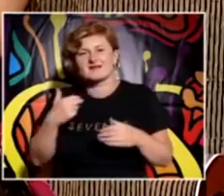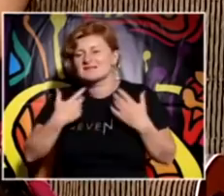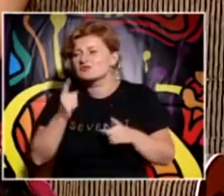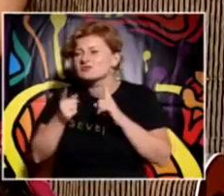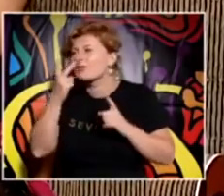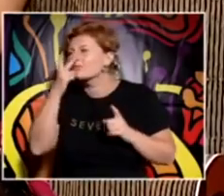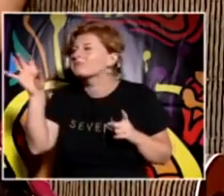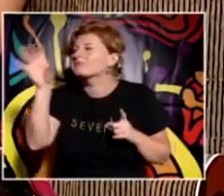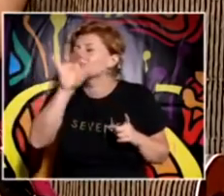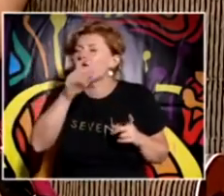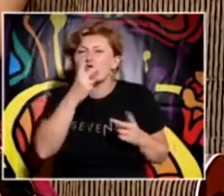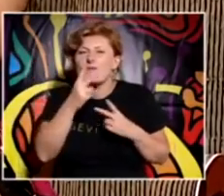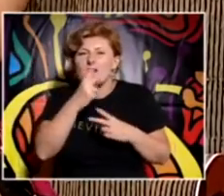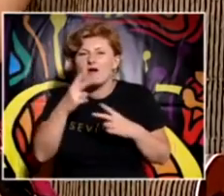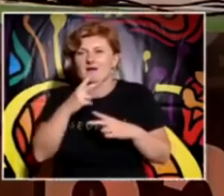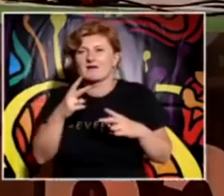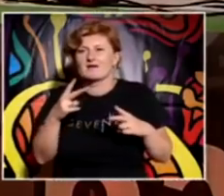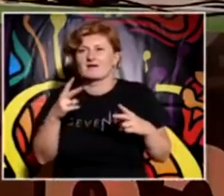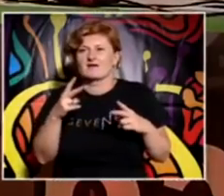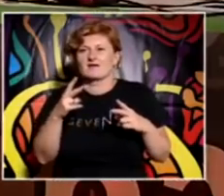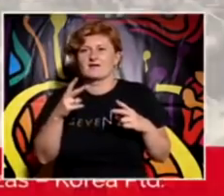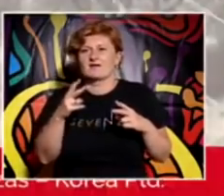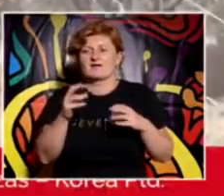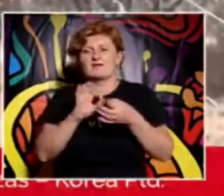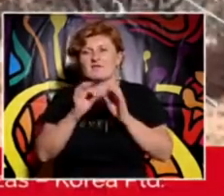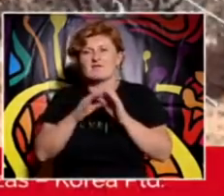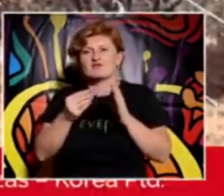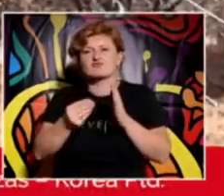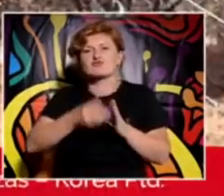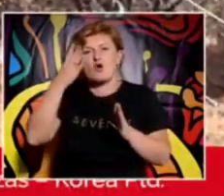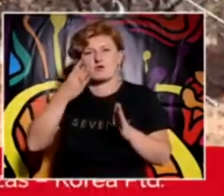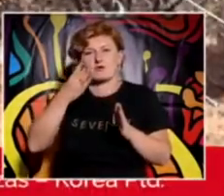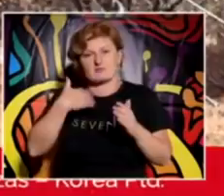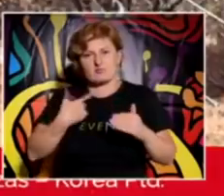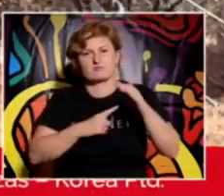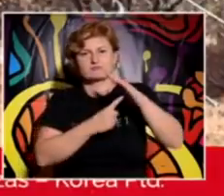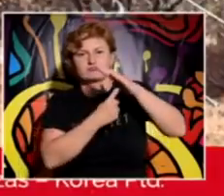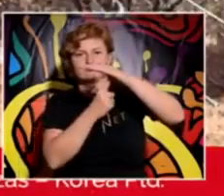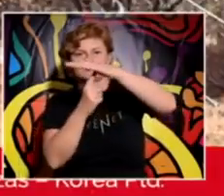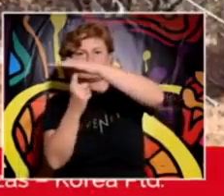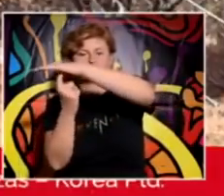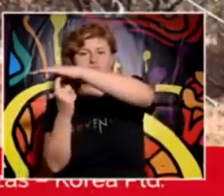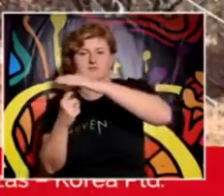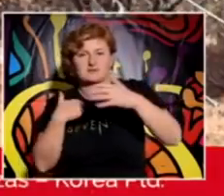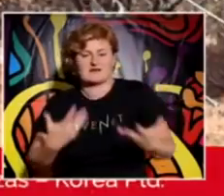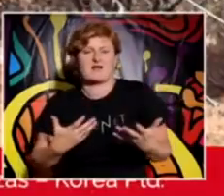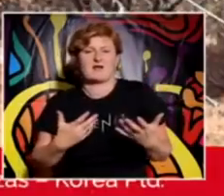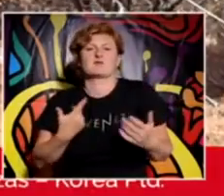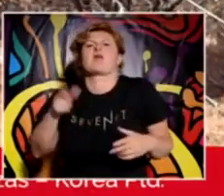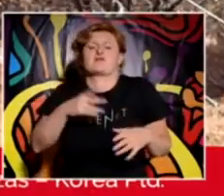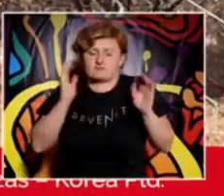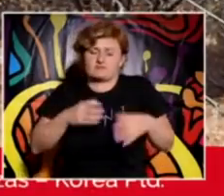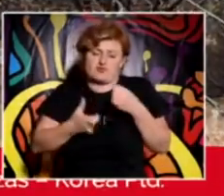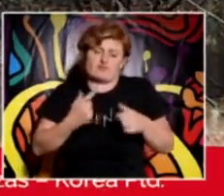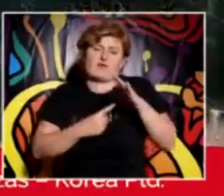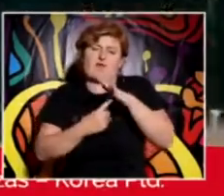wszystko. Okay. Włącznie z takimi drogimi atrakcjami, jak na przykład lot helikopterem. Stwierdziliśmy, że kiedy to zrobimy? Czas... Teraz